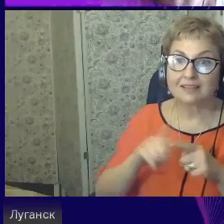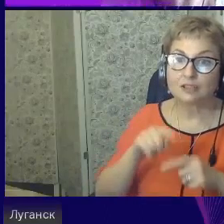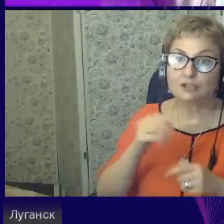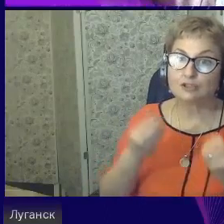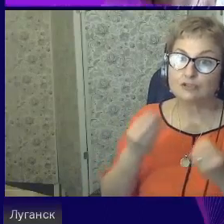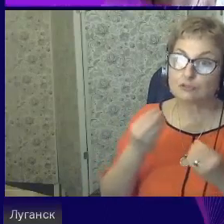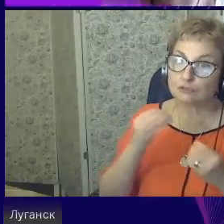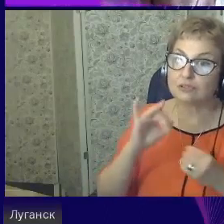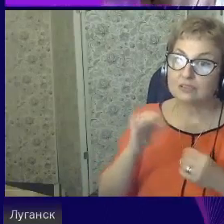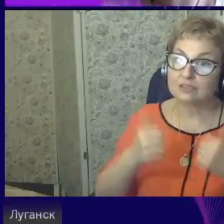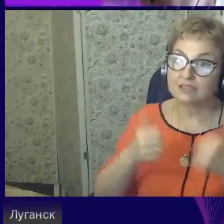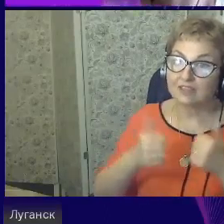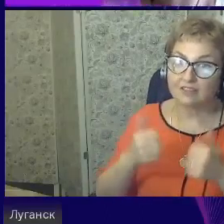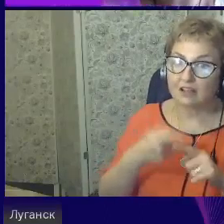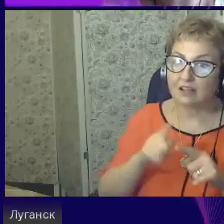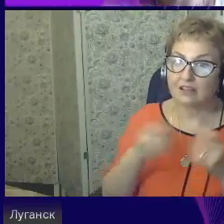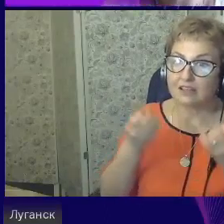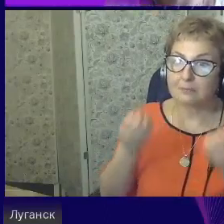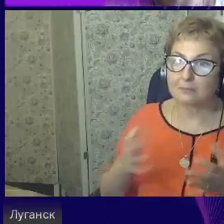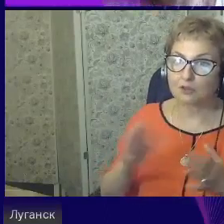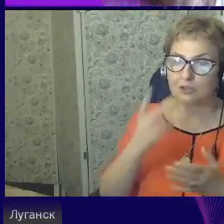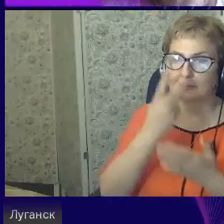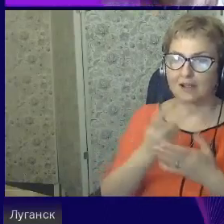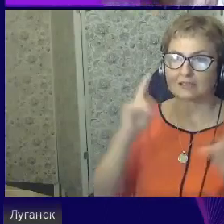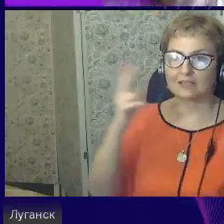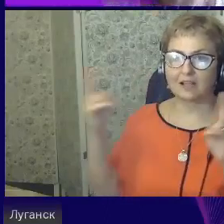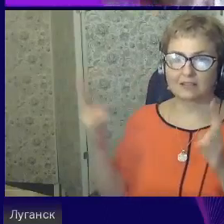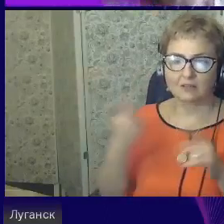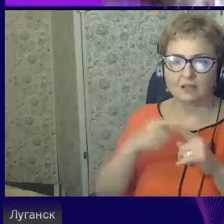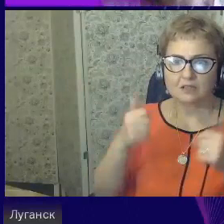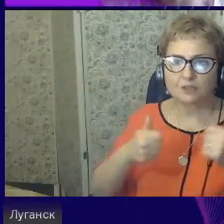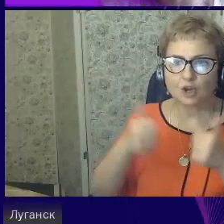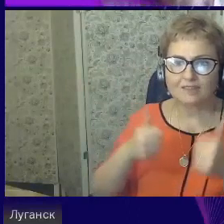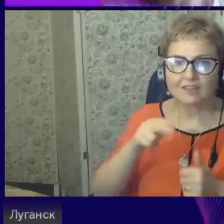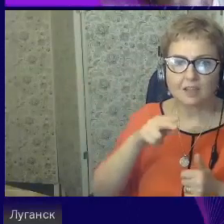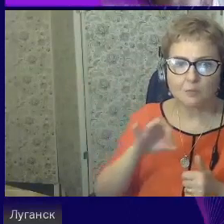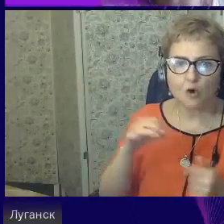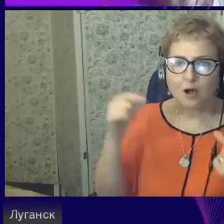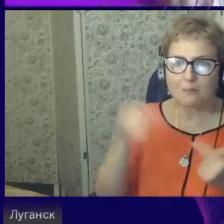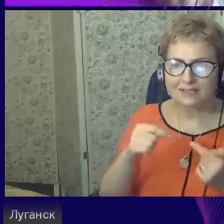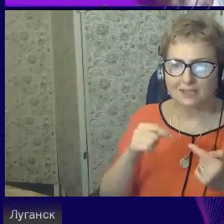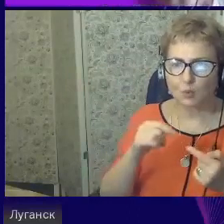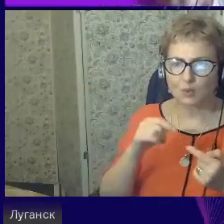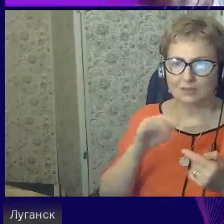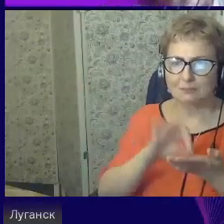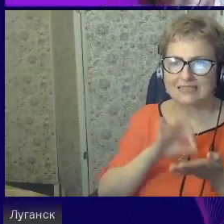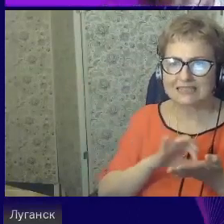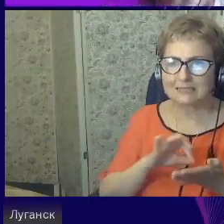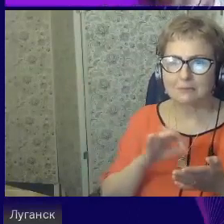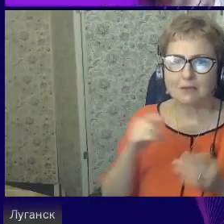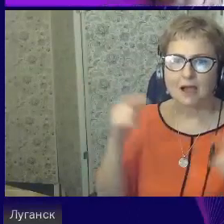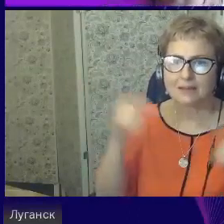Это еще и соревнование. То есть это не просто показ танца, это соревнование по определенным принципам,